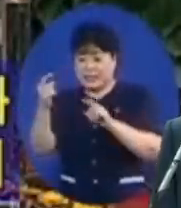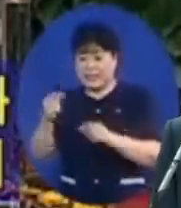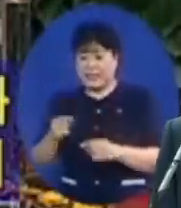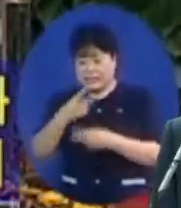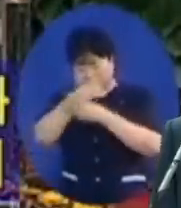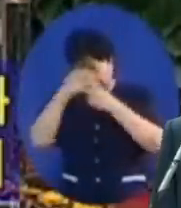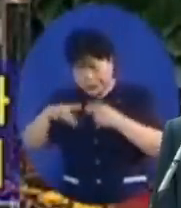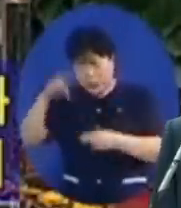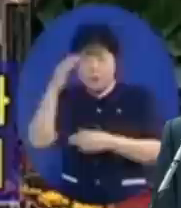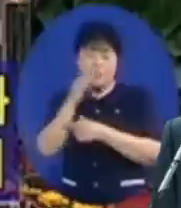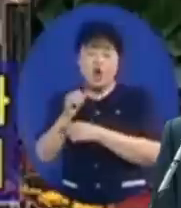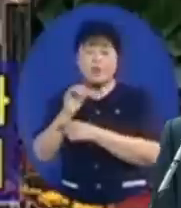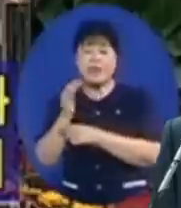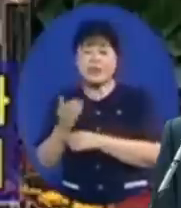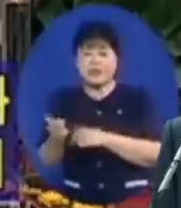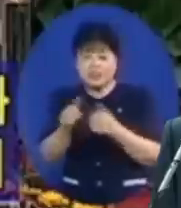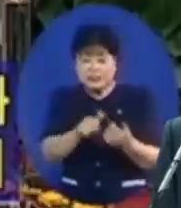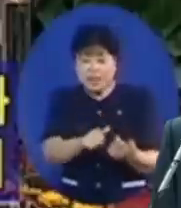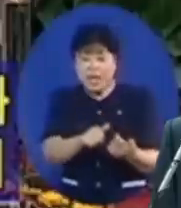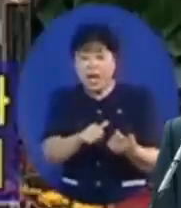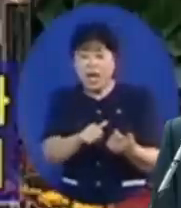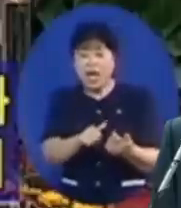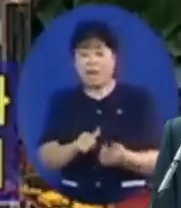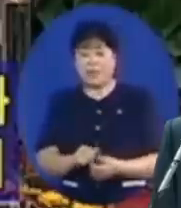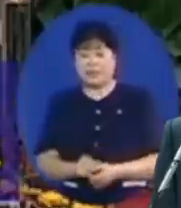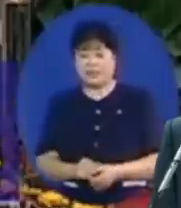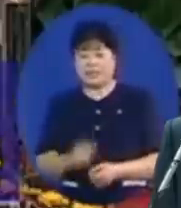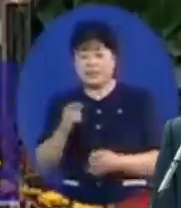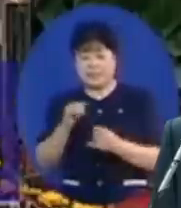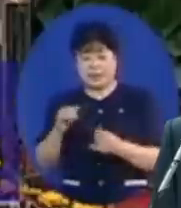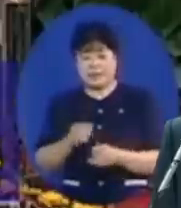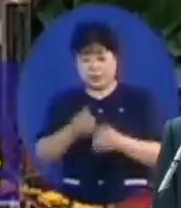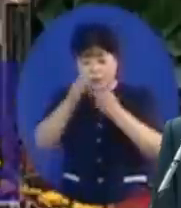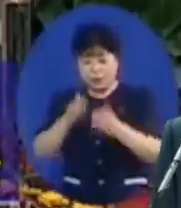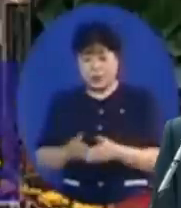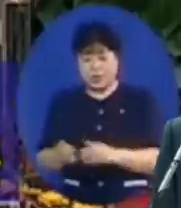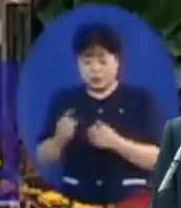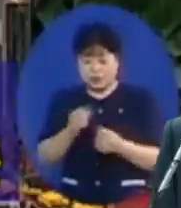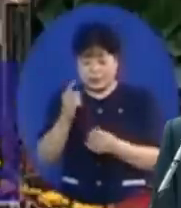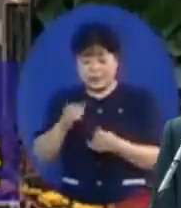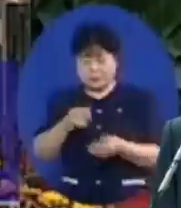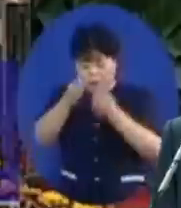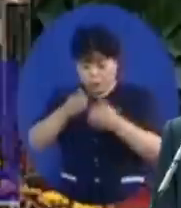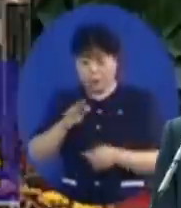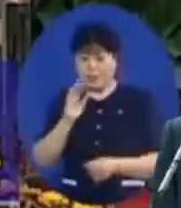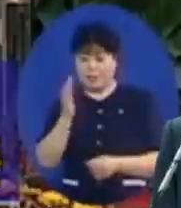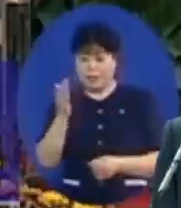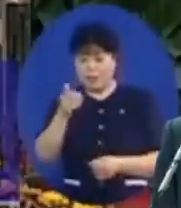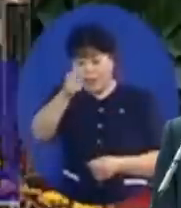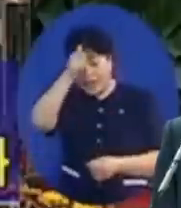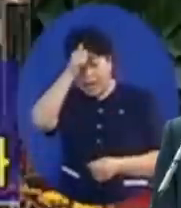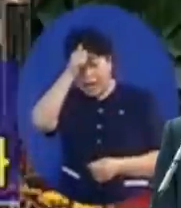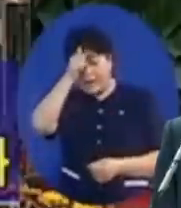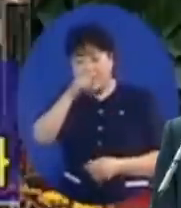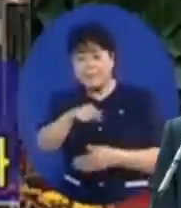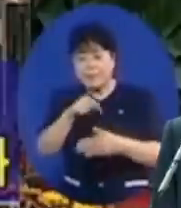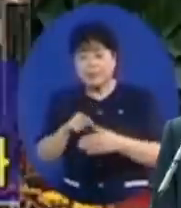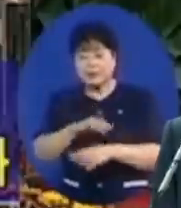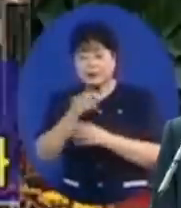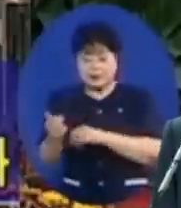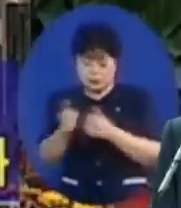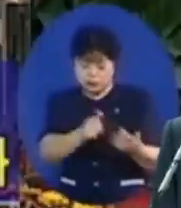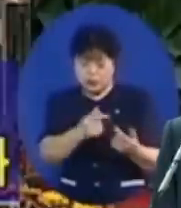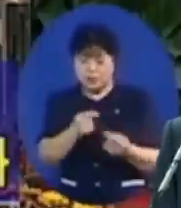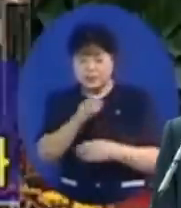열매가 되시도다. 사망이 한 사람으로 말미암았으니 죽은 자의 부활도 한 사람으로 말미암았느니라. 아담 안에서 모든 사람이 죽은 것